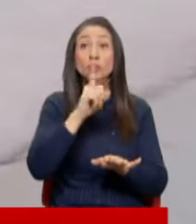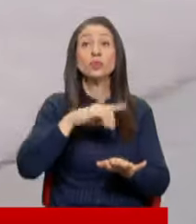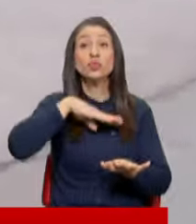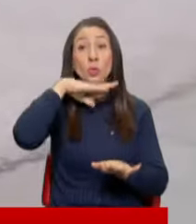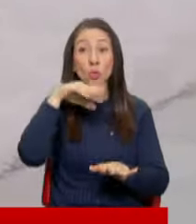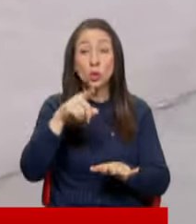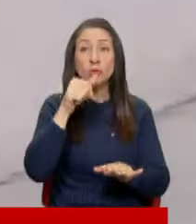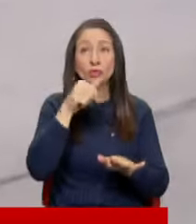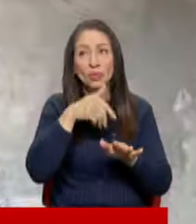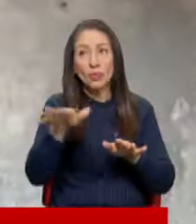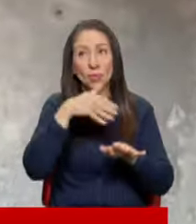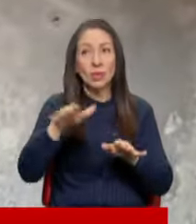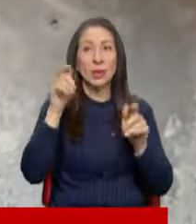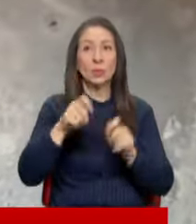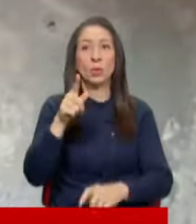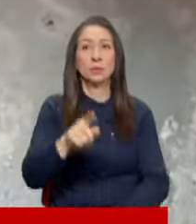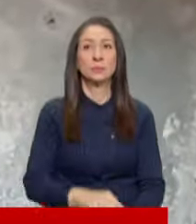barajlardan su tahliyesi